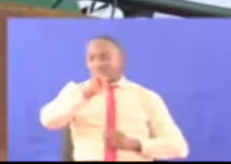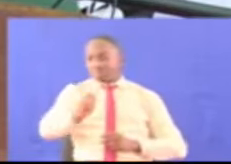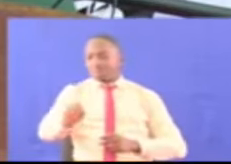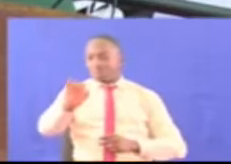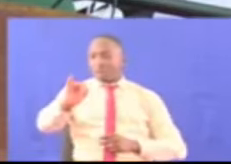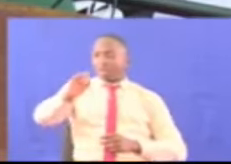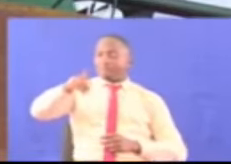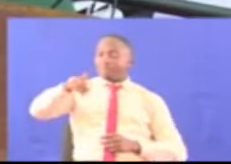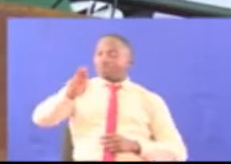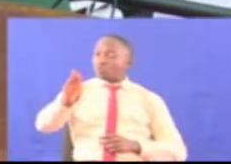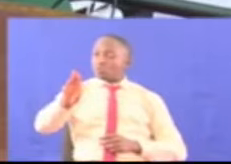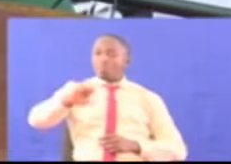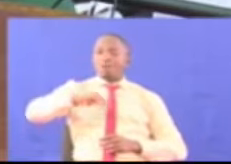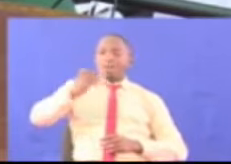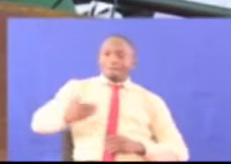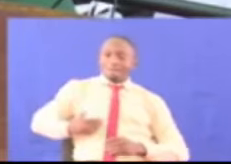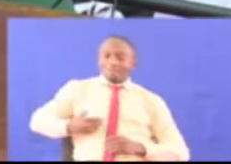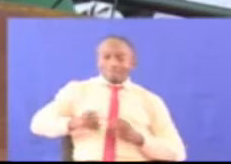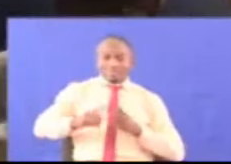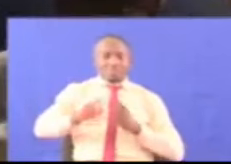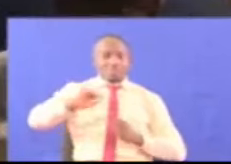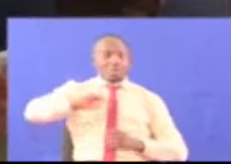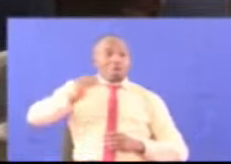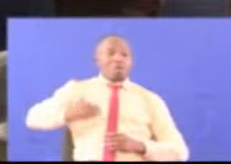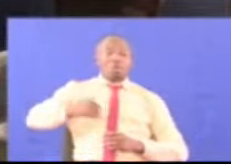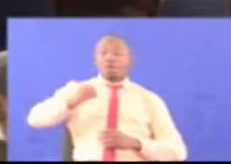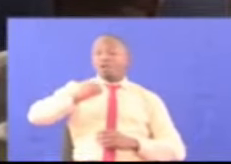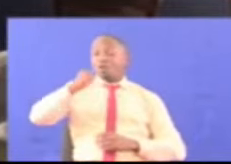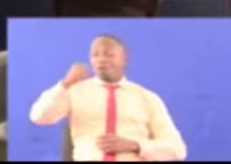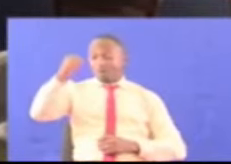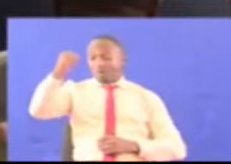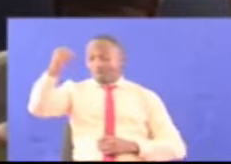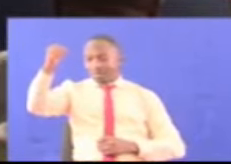ni mwanamke. Wanawake oye!